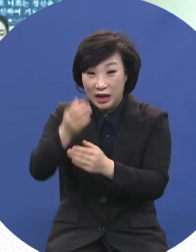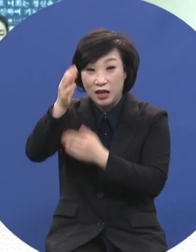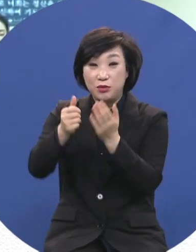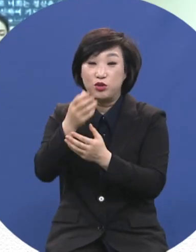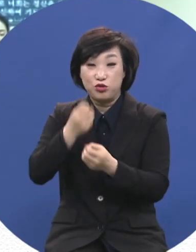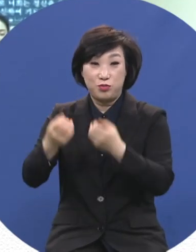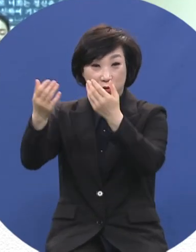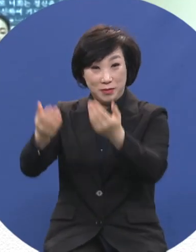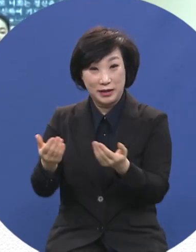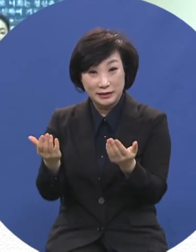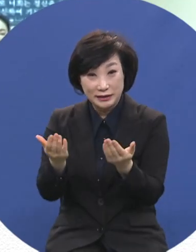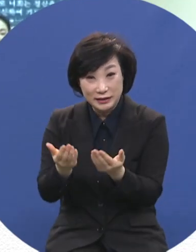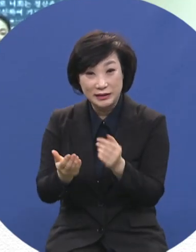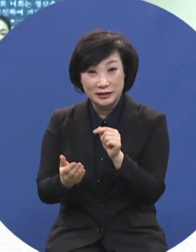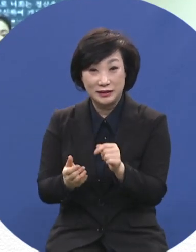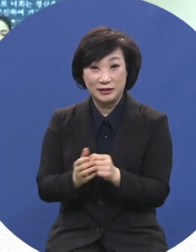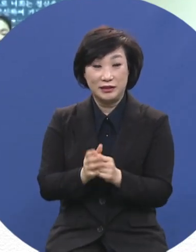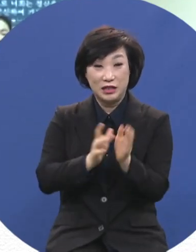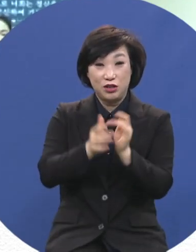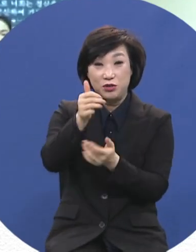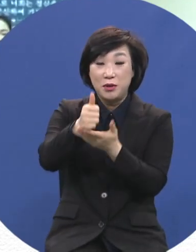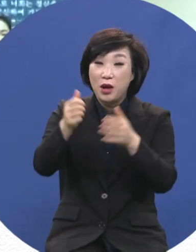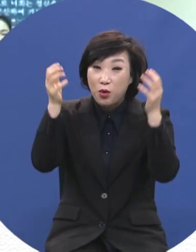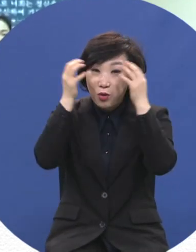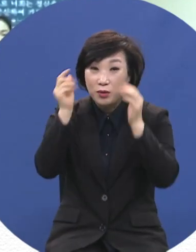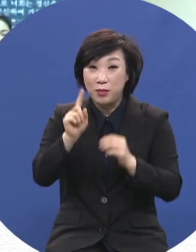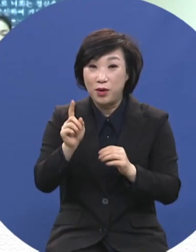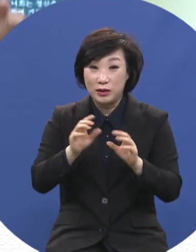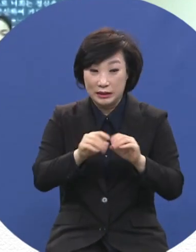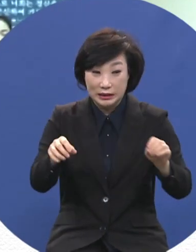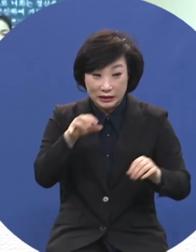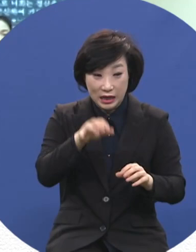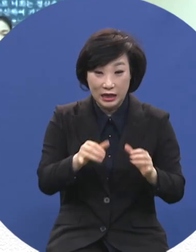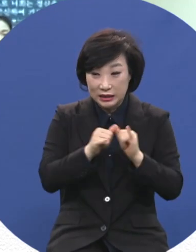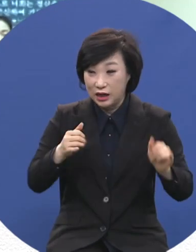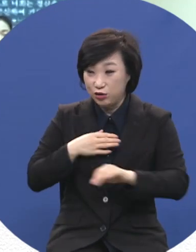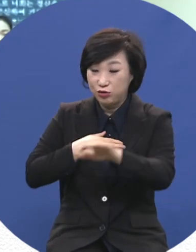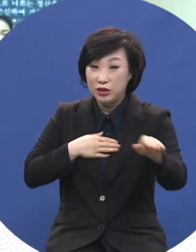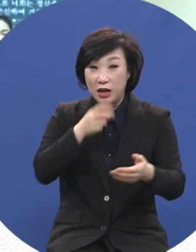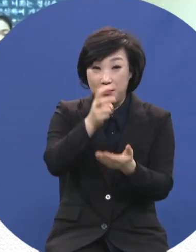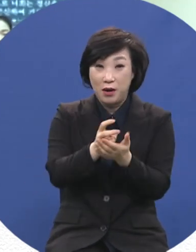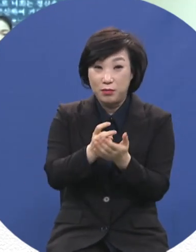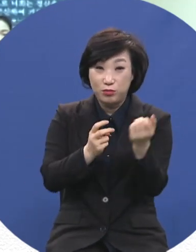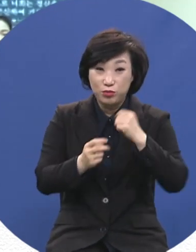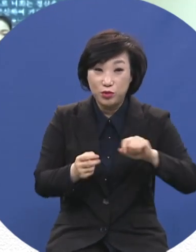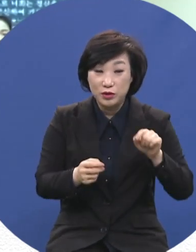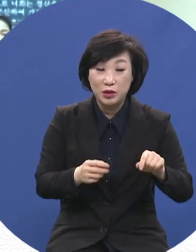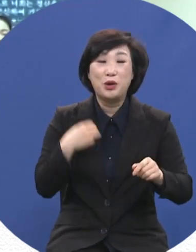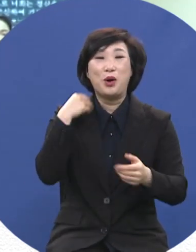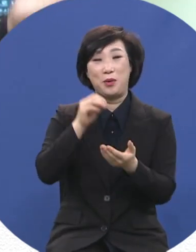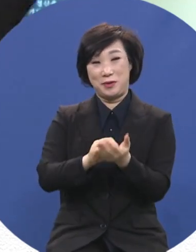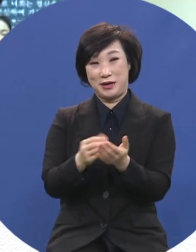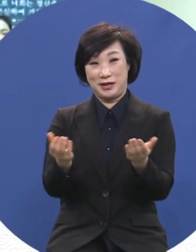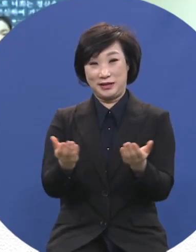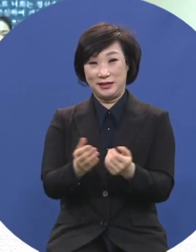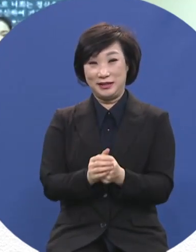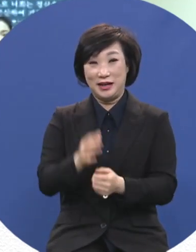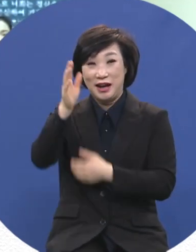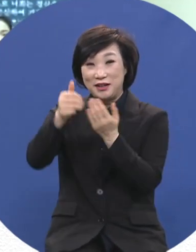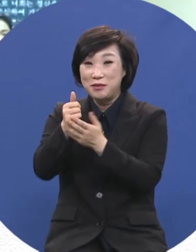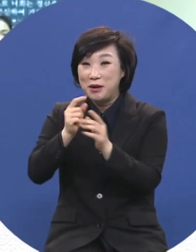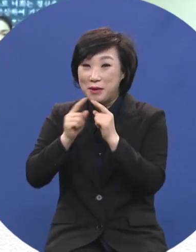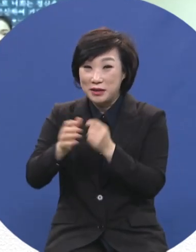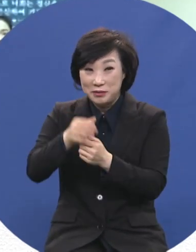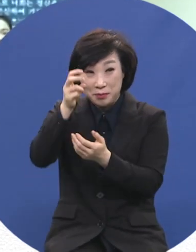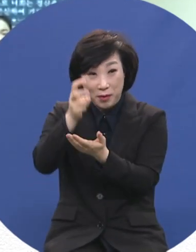축복이다 이 말이오. 예수님의 고난은 이 땅에 인간이 질서를 파괴한 것을 회복시키는 것이요, 하나님